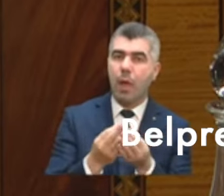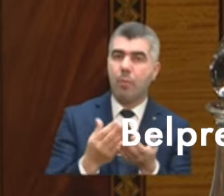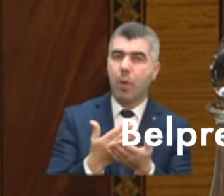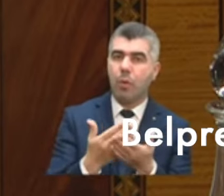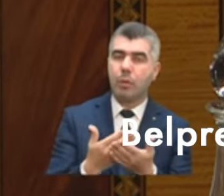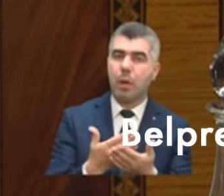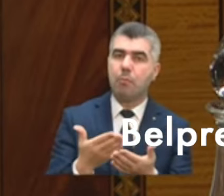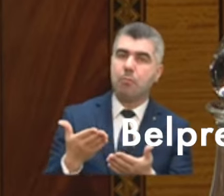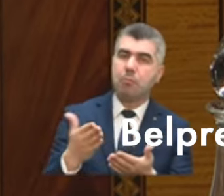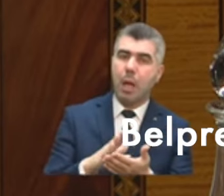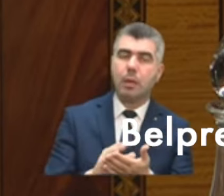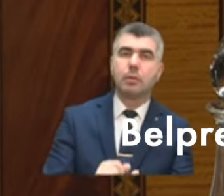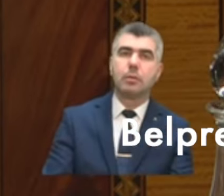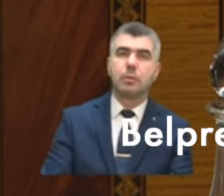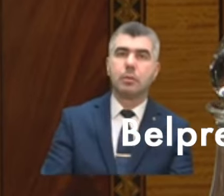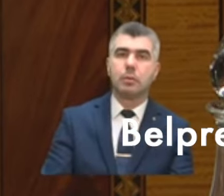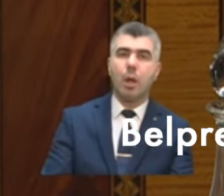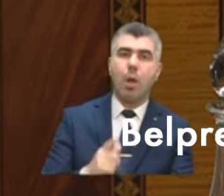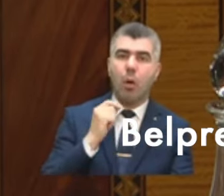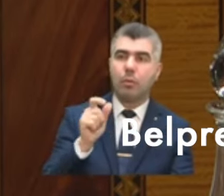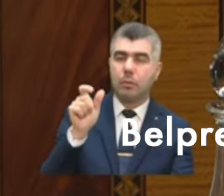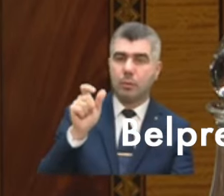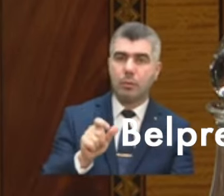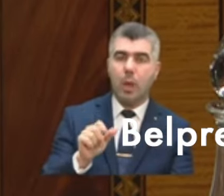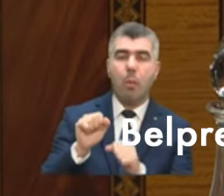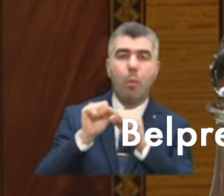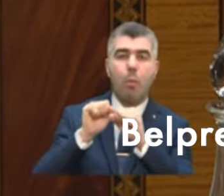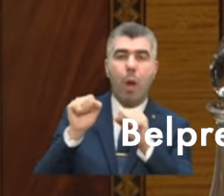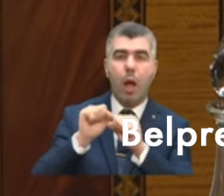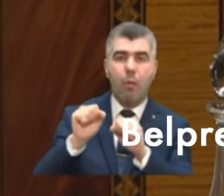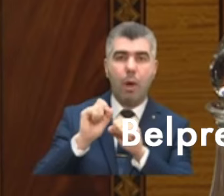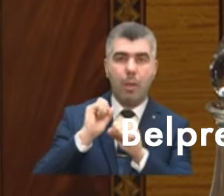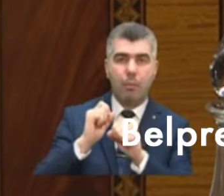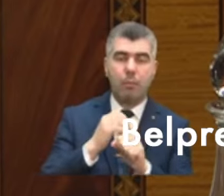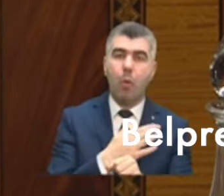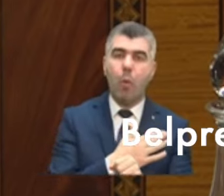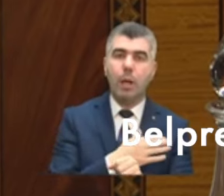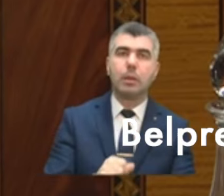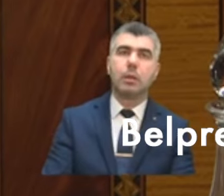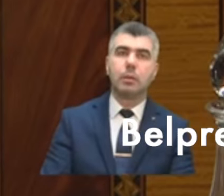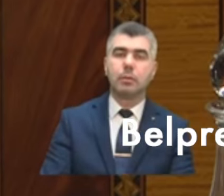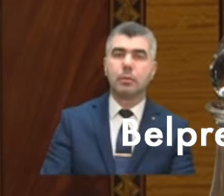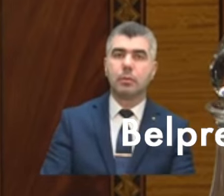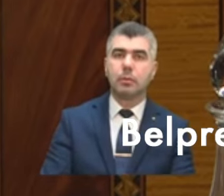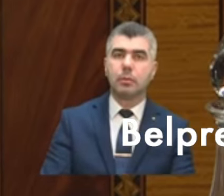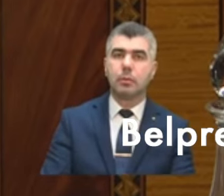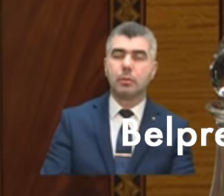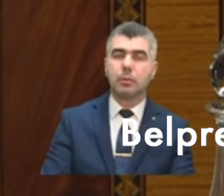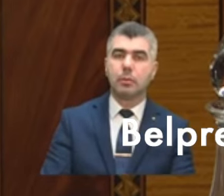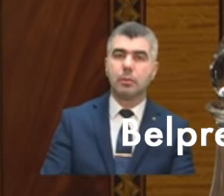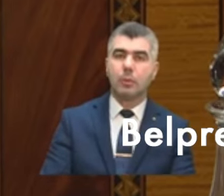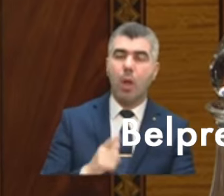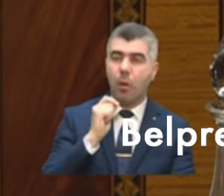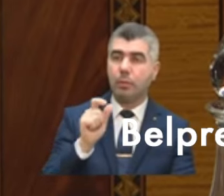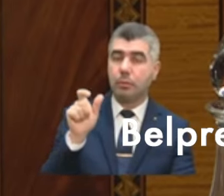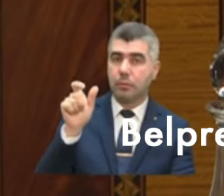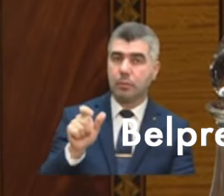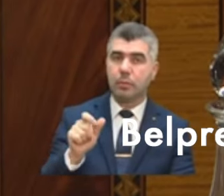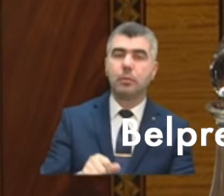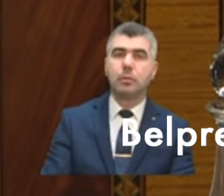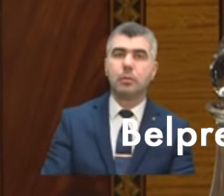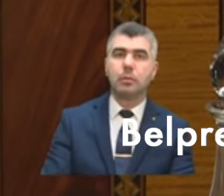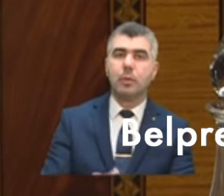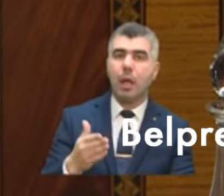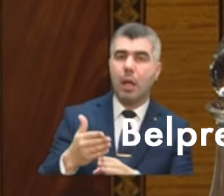وفاه واحد من رجالات المقاومه والحركه الوطنيه انه الاستاذ النائب السابق